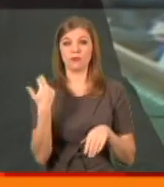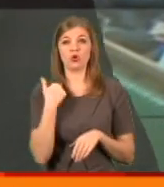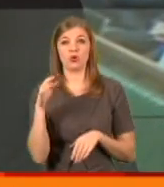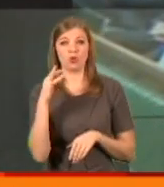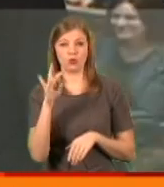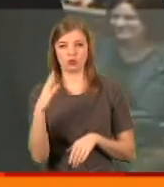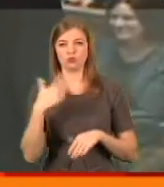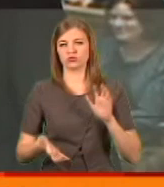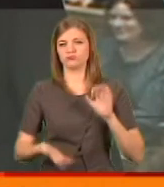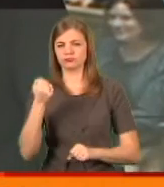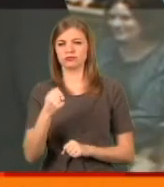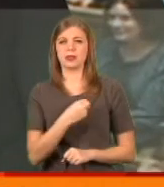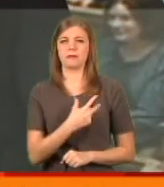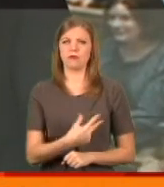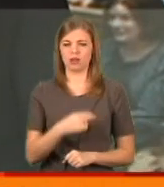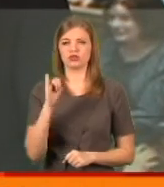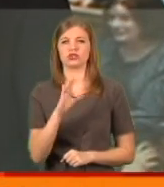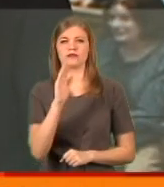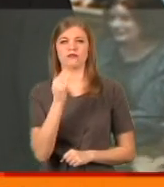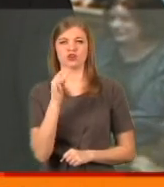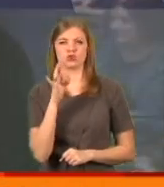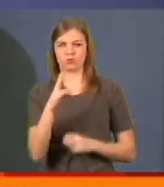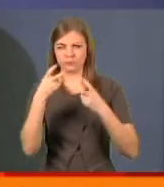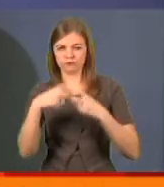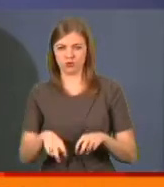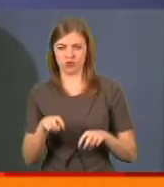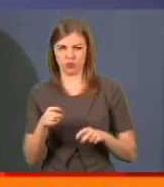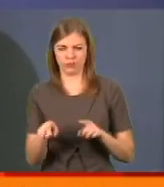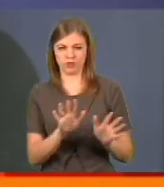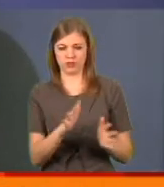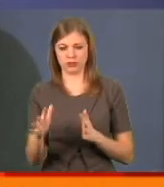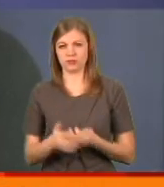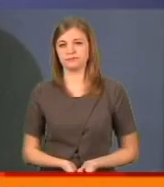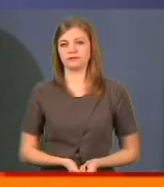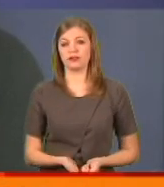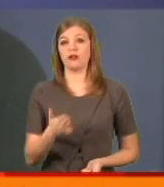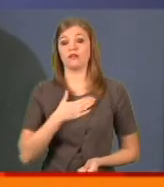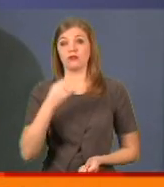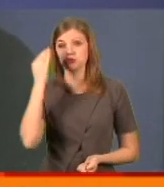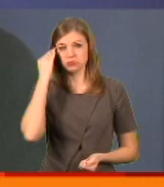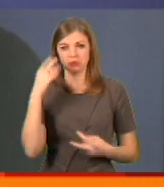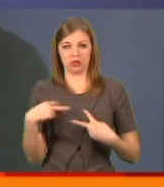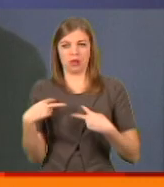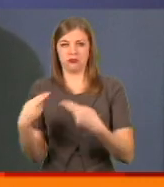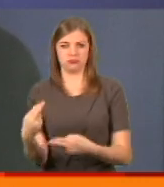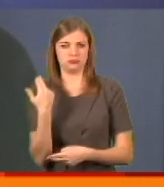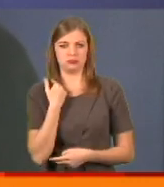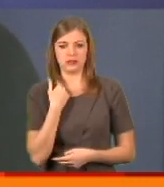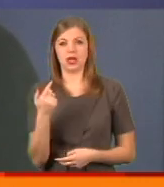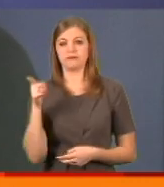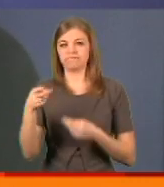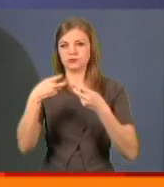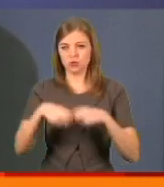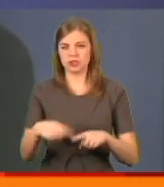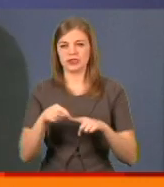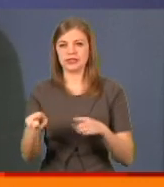уже заручився підтримкою Парижа та Вашингтона в розслідуванні інциденту. Наша позиція спільна з Великою Британією. Вони